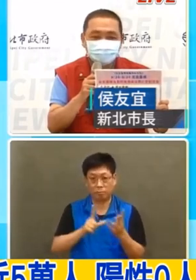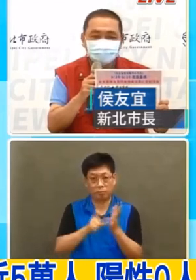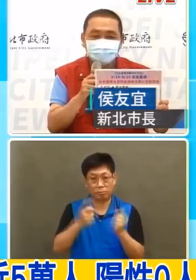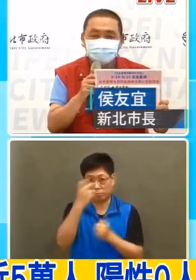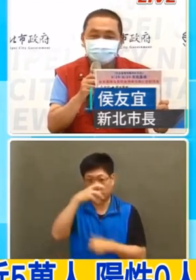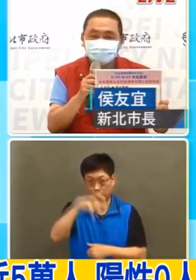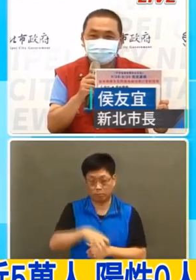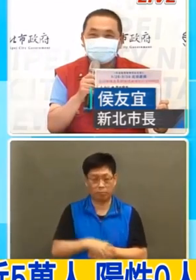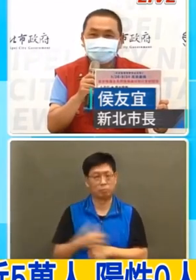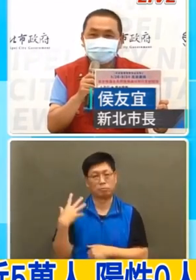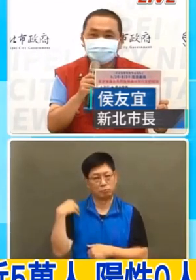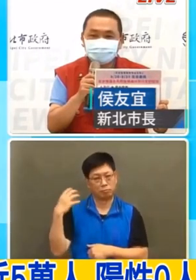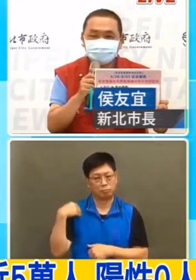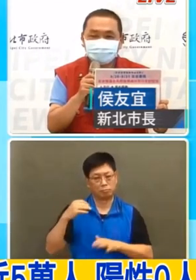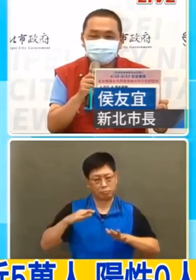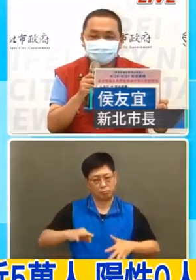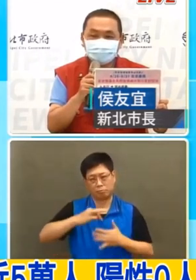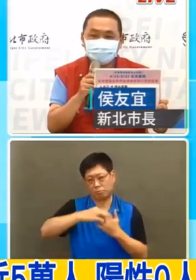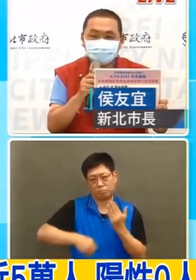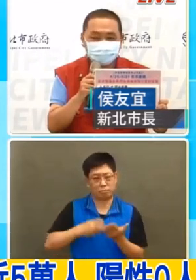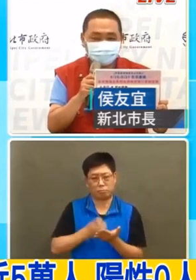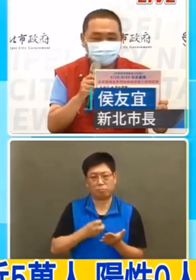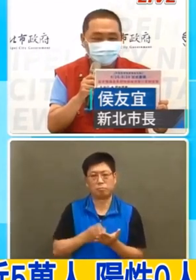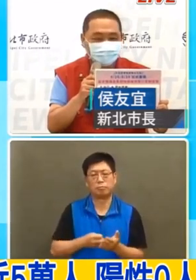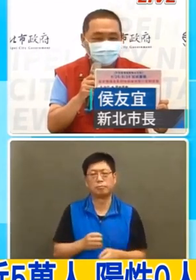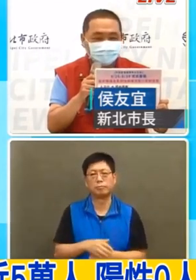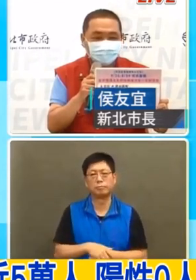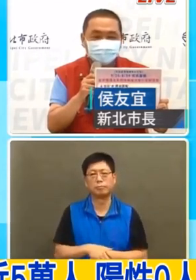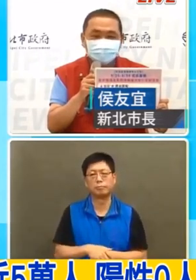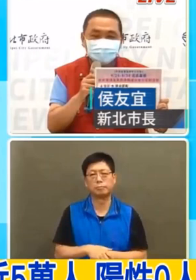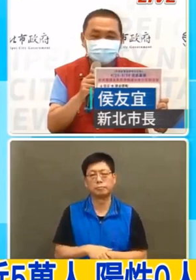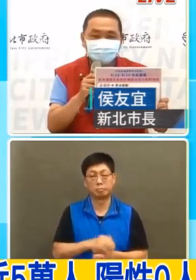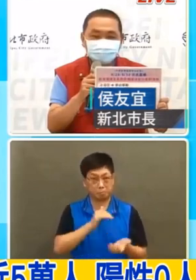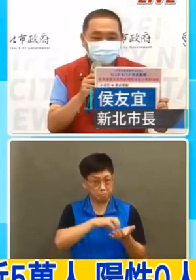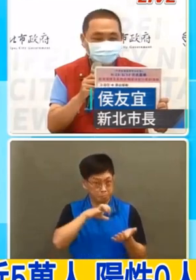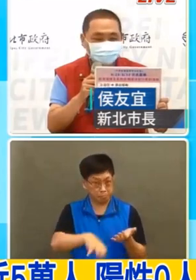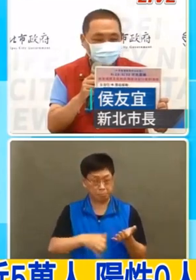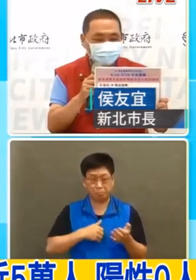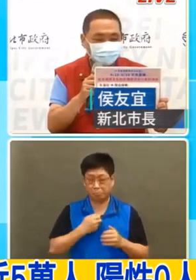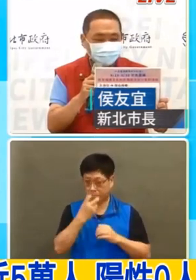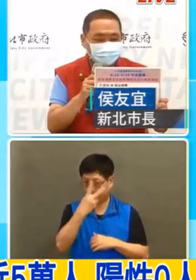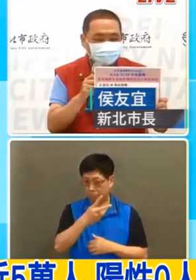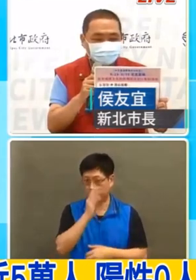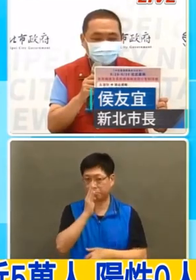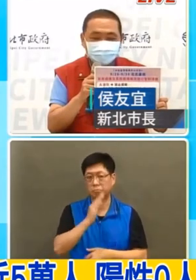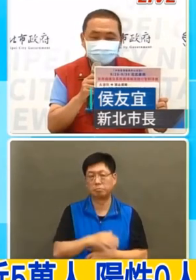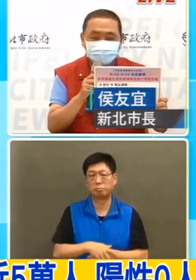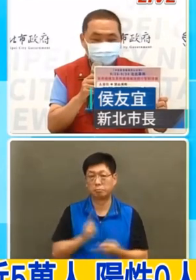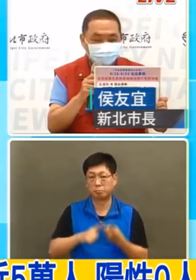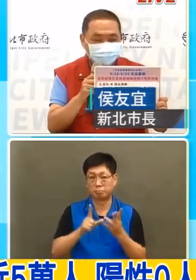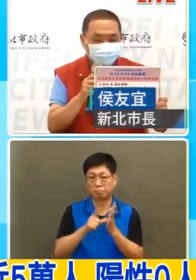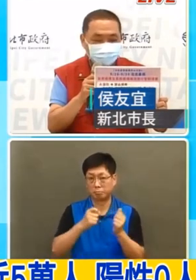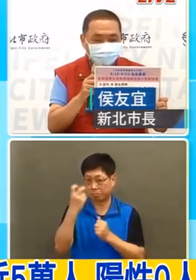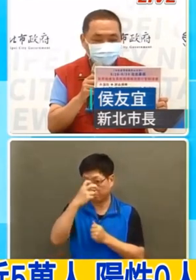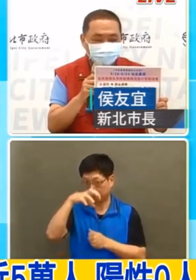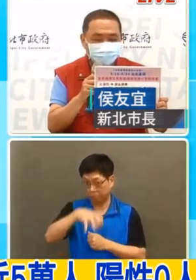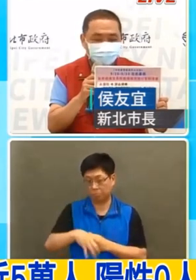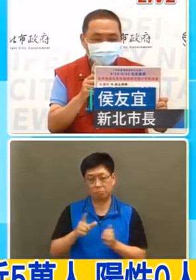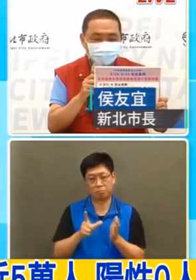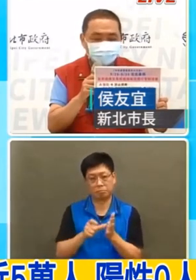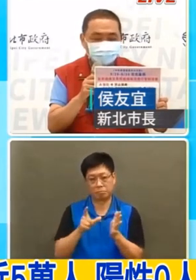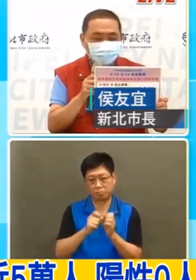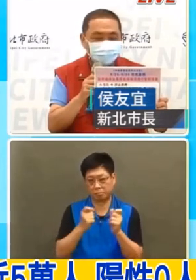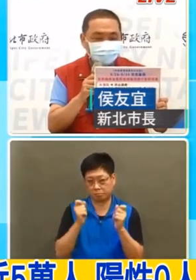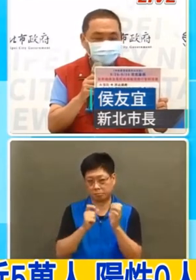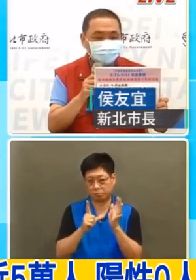机构维持现行的管制措施，医院禁止探病，长照机构暂停